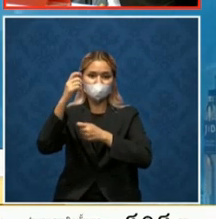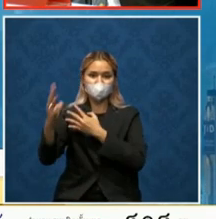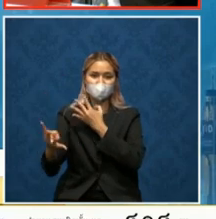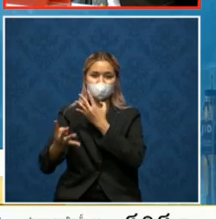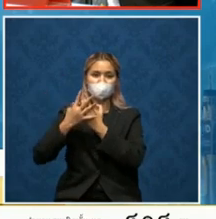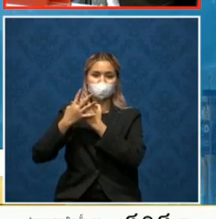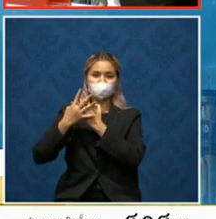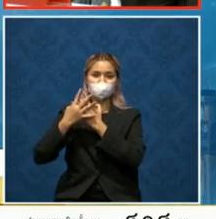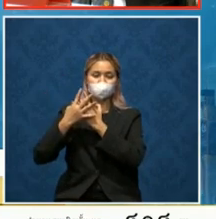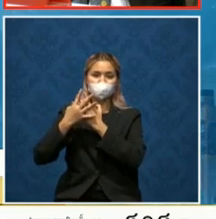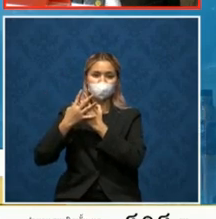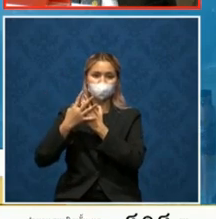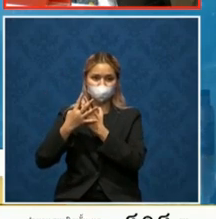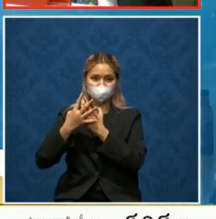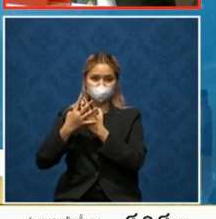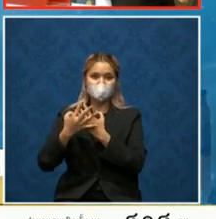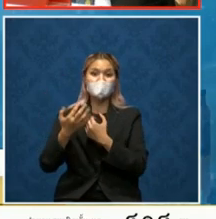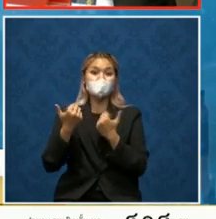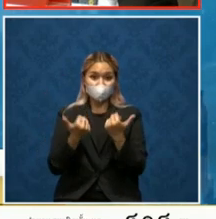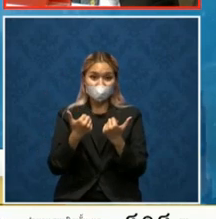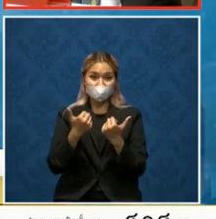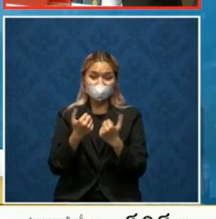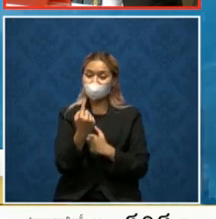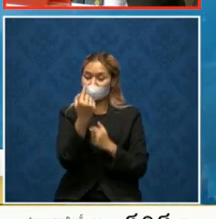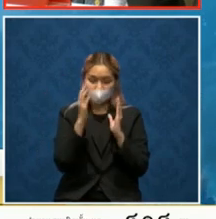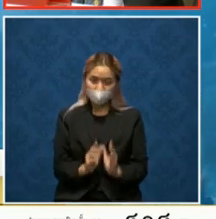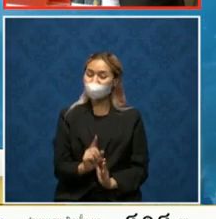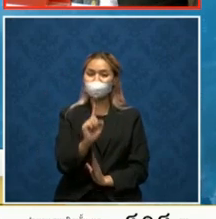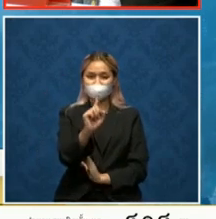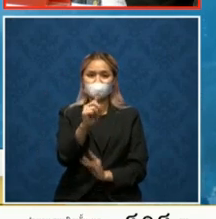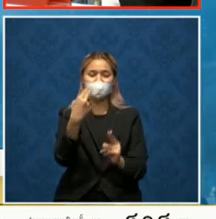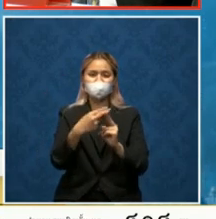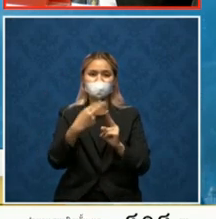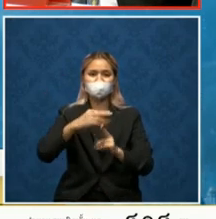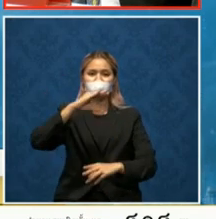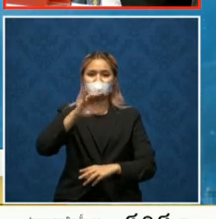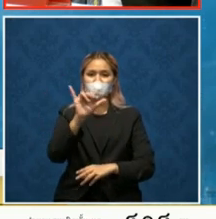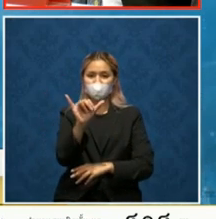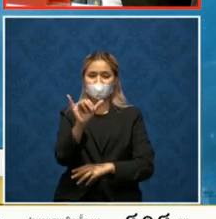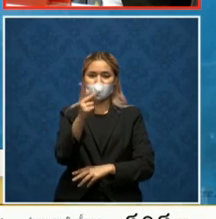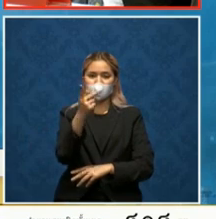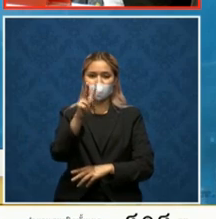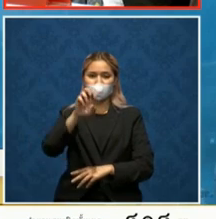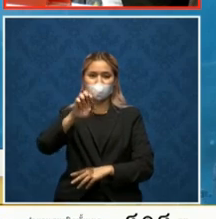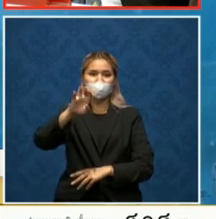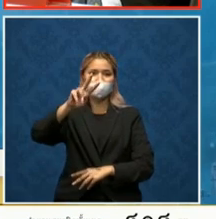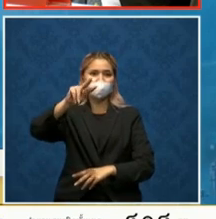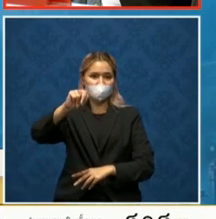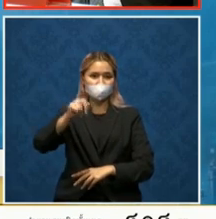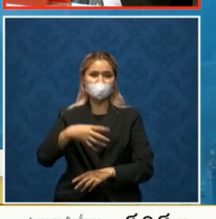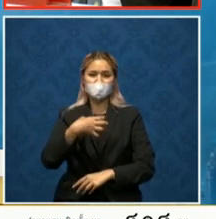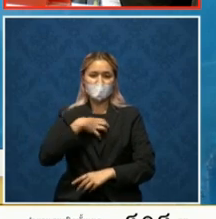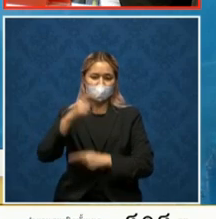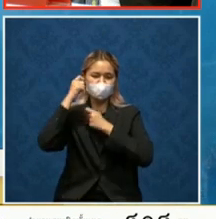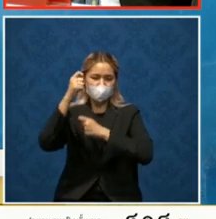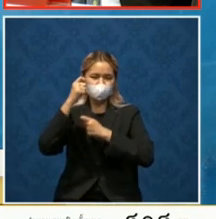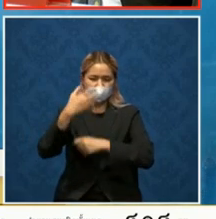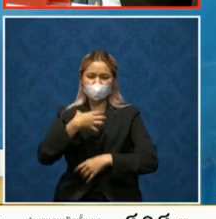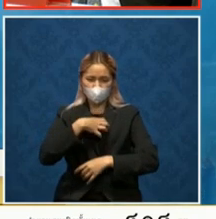หลายๆคนวันนี้ยังติดอยู่ 1คนคือคนโยคินเขาออกมาเรียกร้องให้เอาคืนผืน